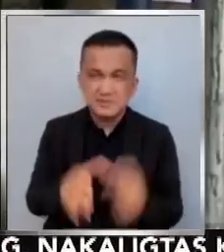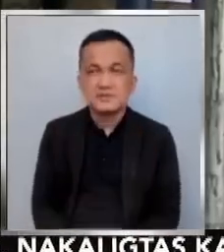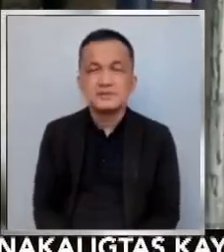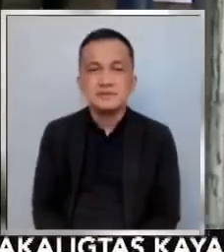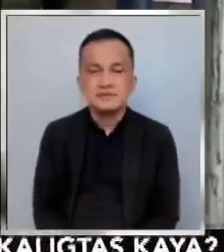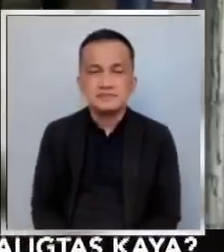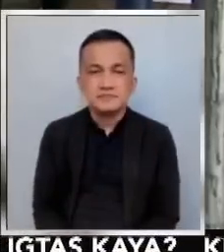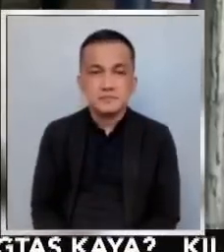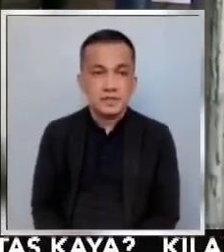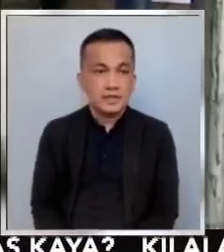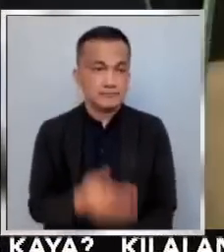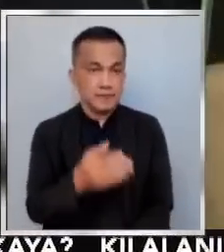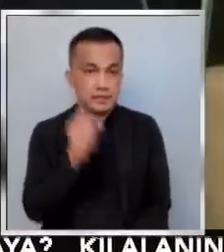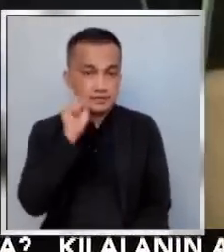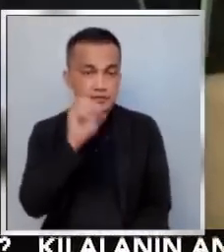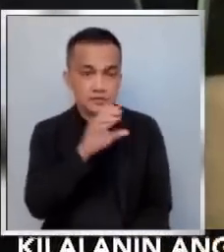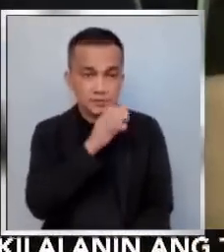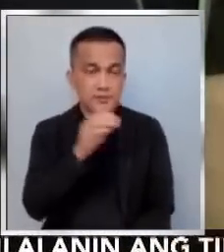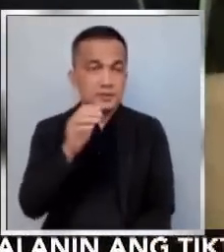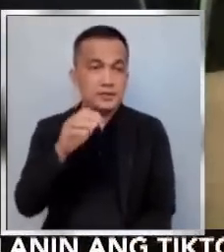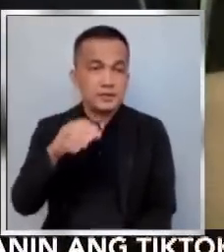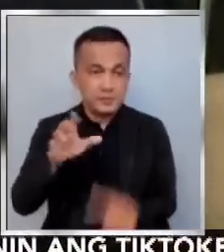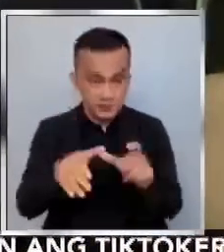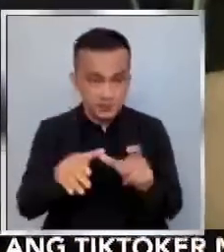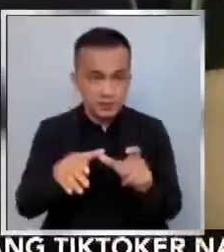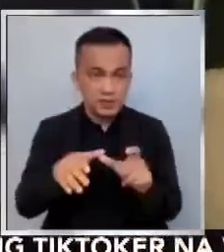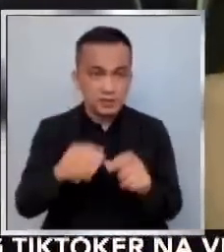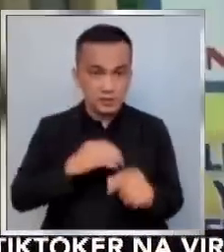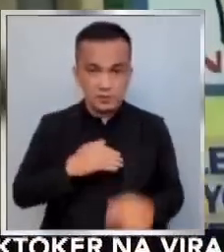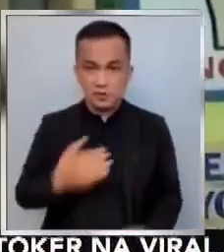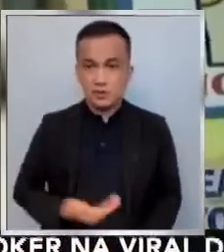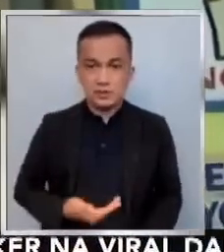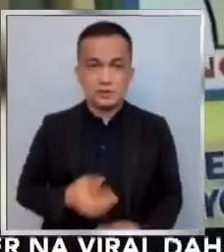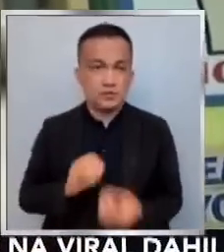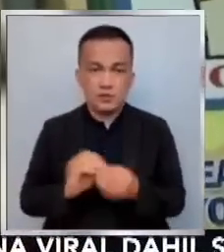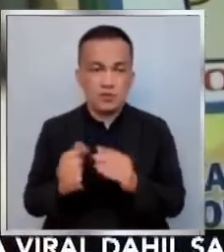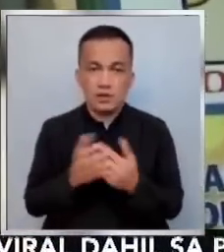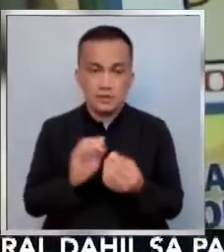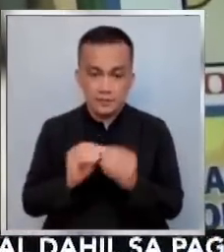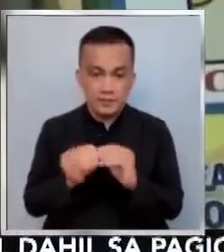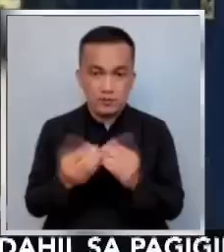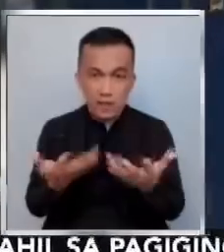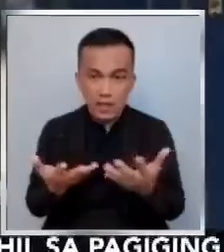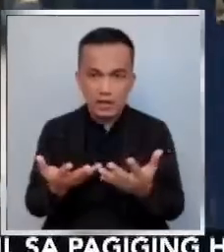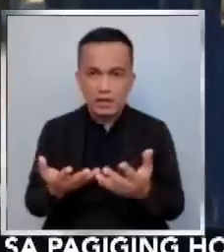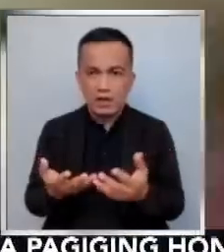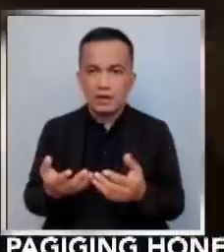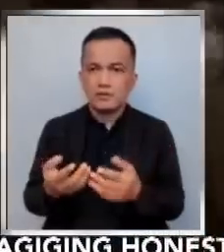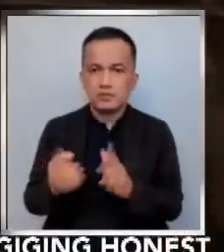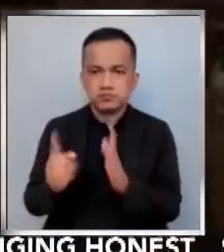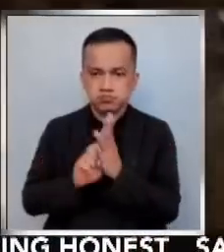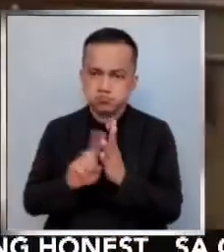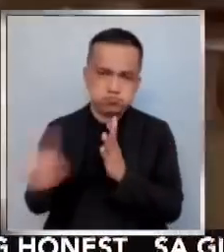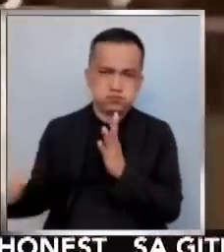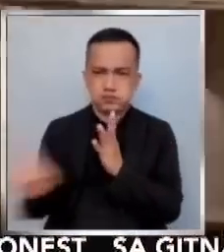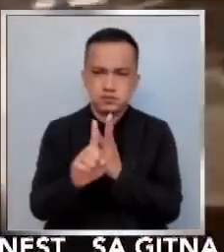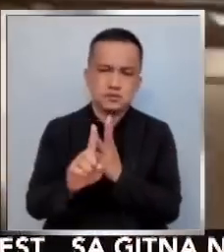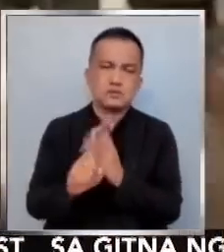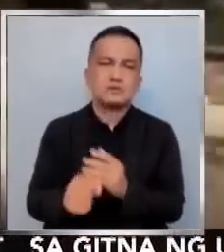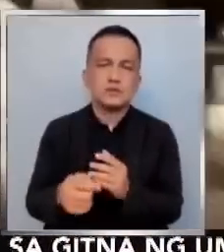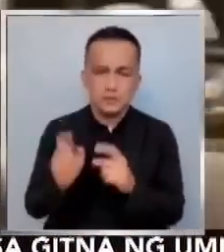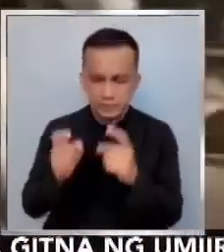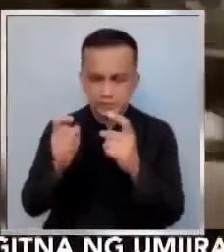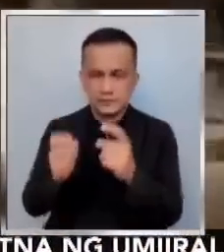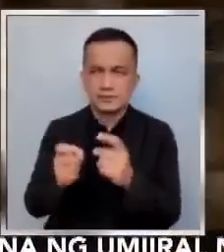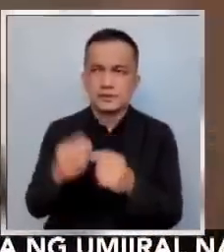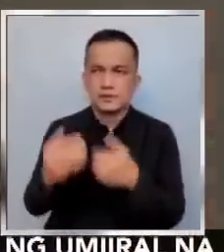senior citizen, PWD at mga buntis kahit walang queue numbers. Agad naman daw ipoproseso ang registration. Sa isang mall sa Quezon